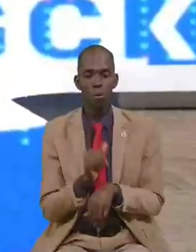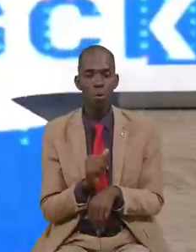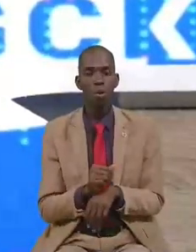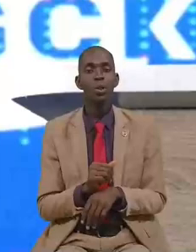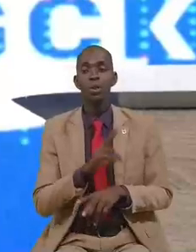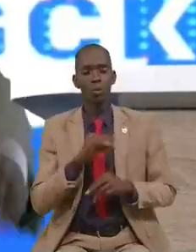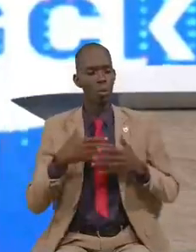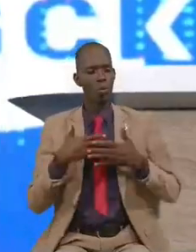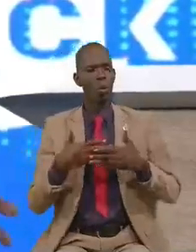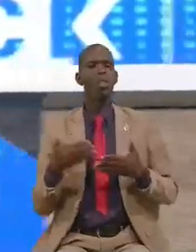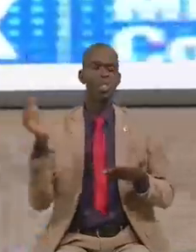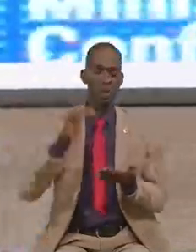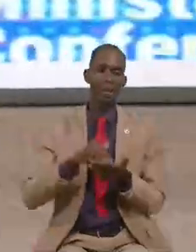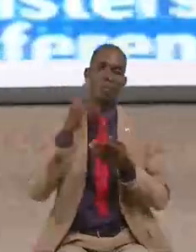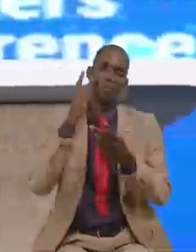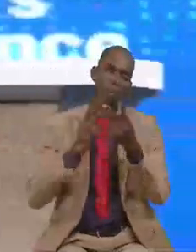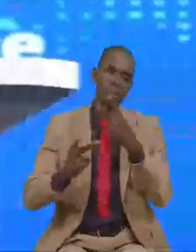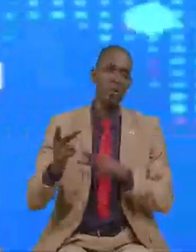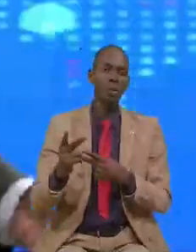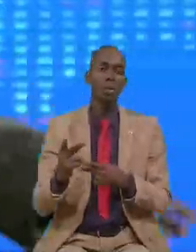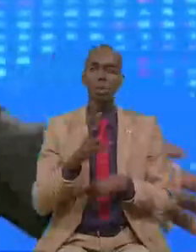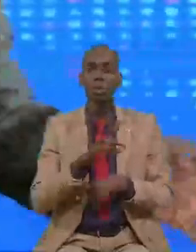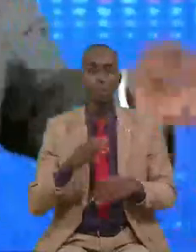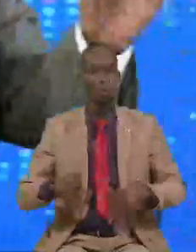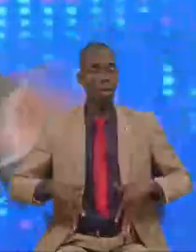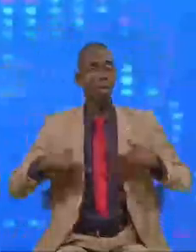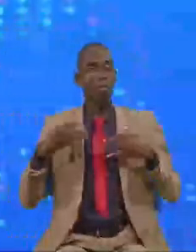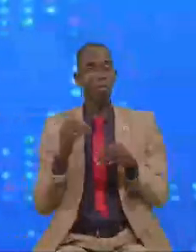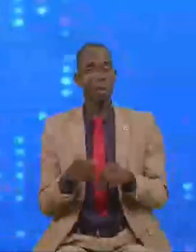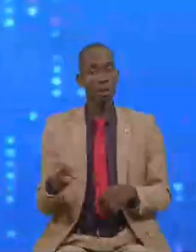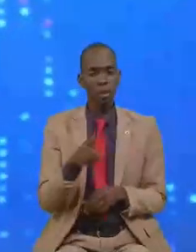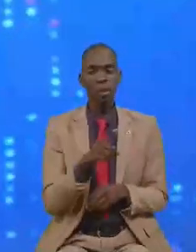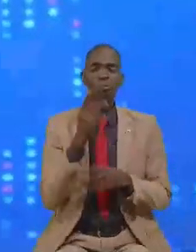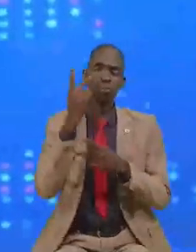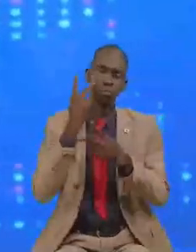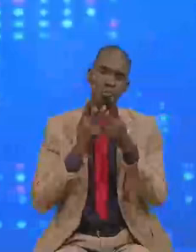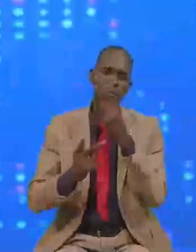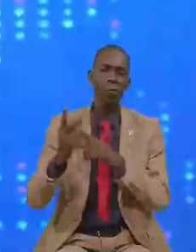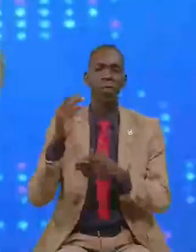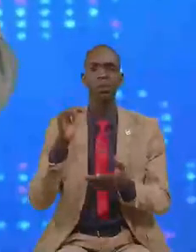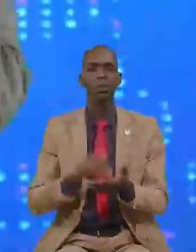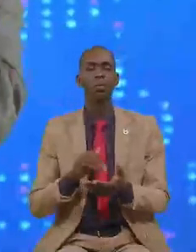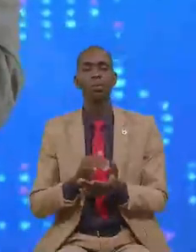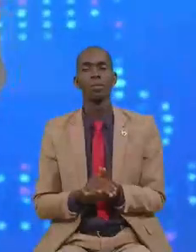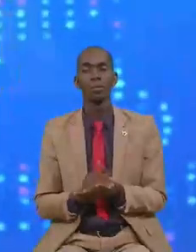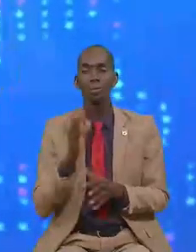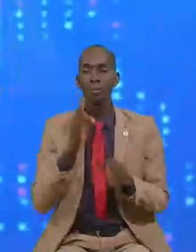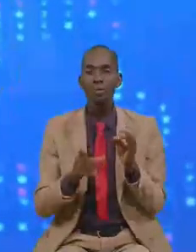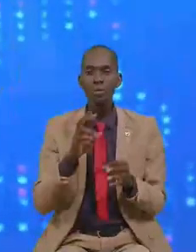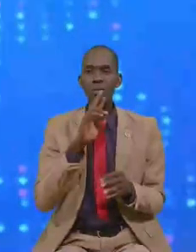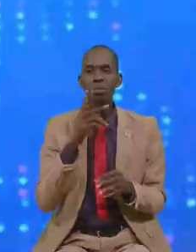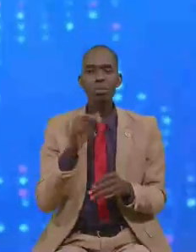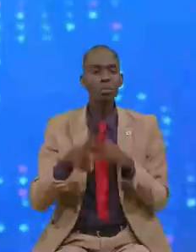Prophétise encore. Pas de vie en eux, prophétise encore. Si tu es le type de